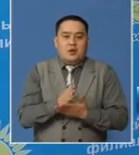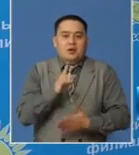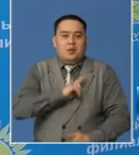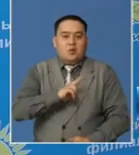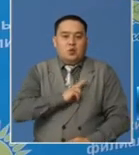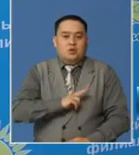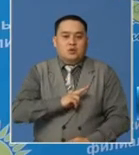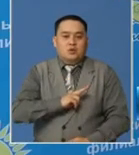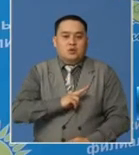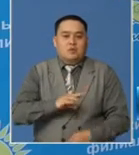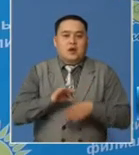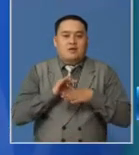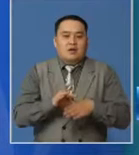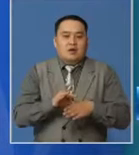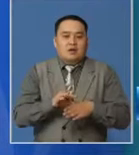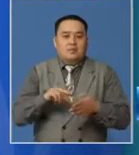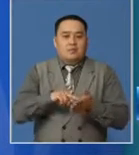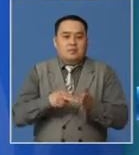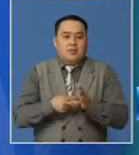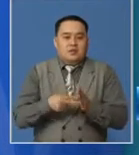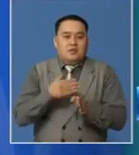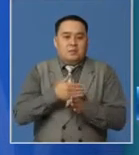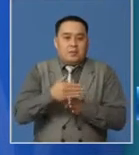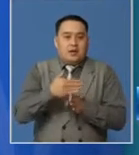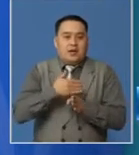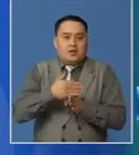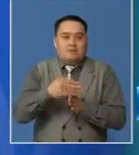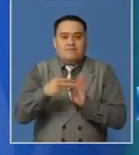работа ведется планово. Например,